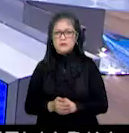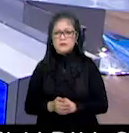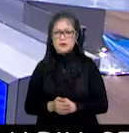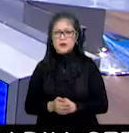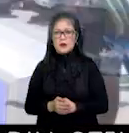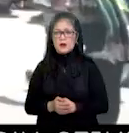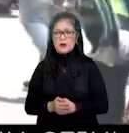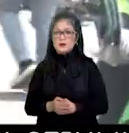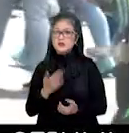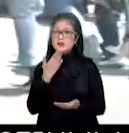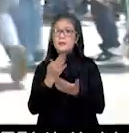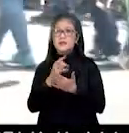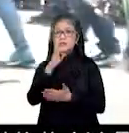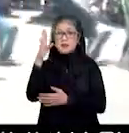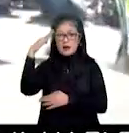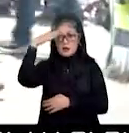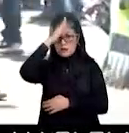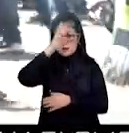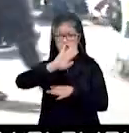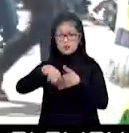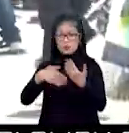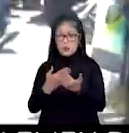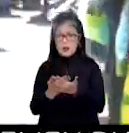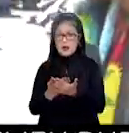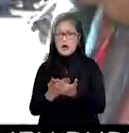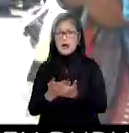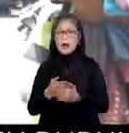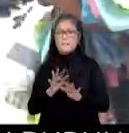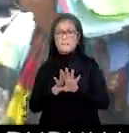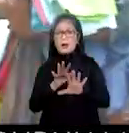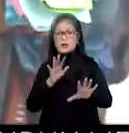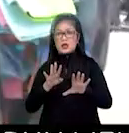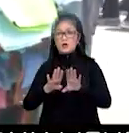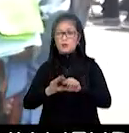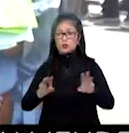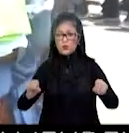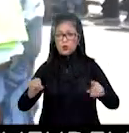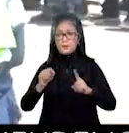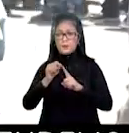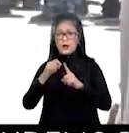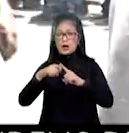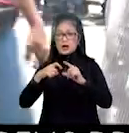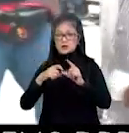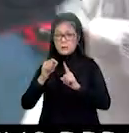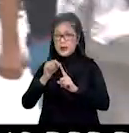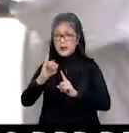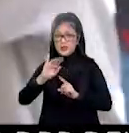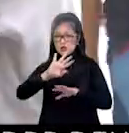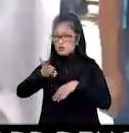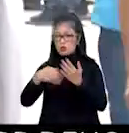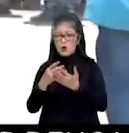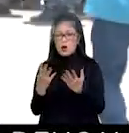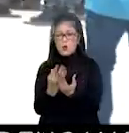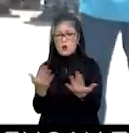Ya, selamat siang Tommy dan juga pemirsa. Partai Buruh KSPI Asosiasi Serikat Pekerja Indonesia beserta sejumlah elemen